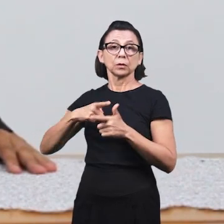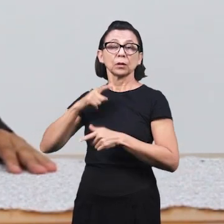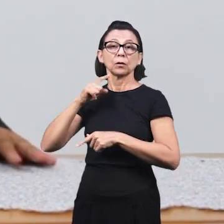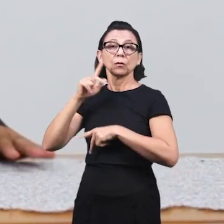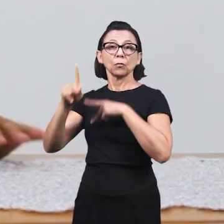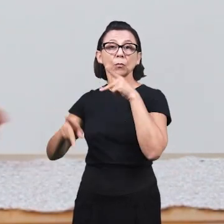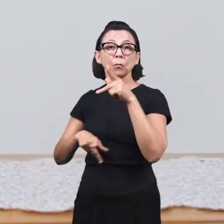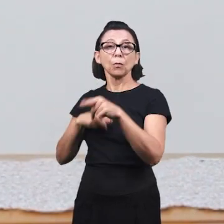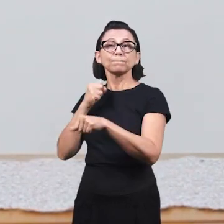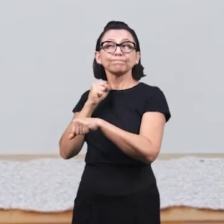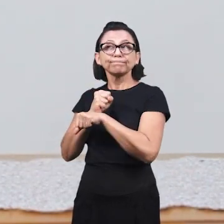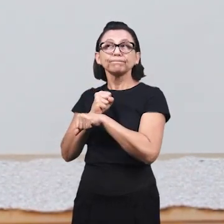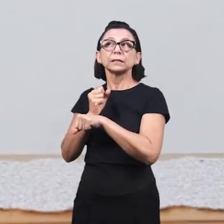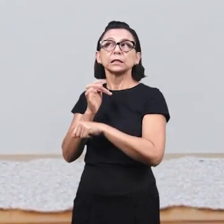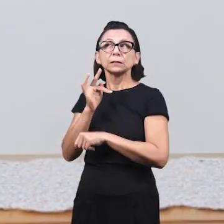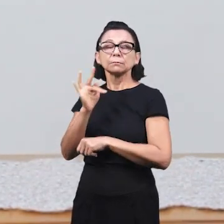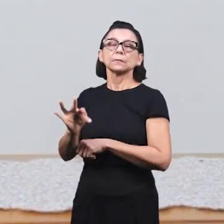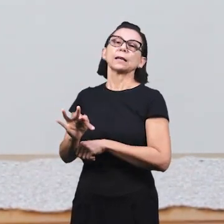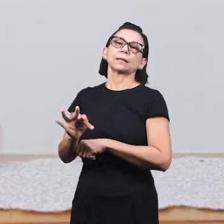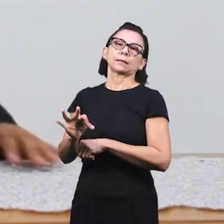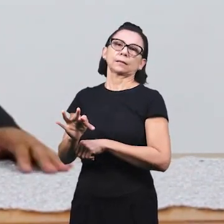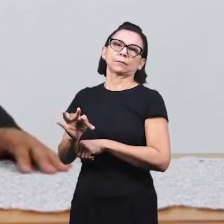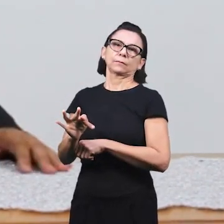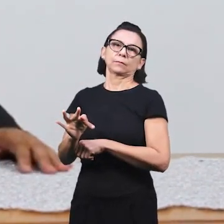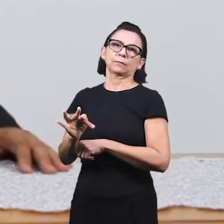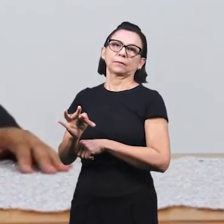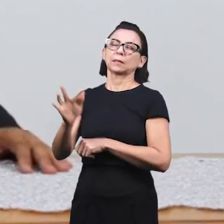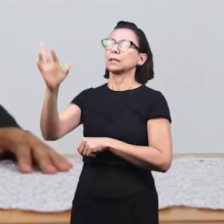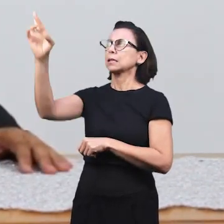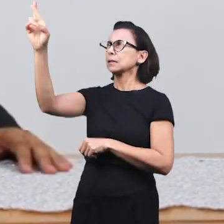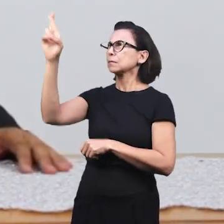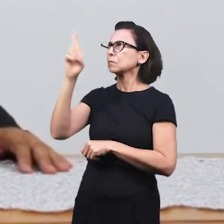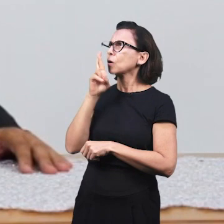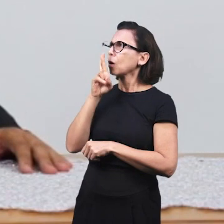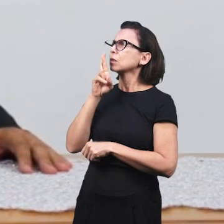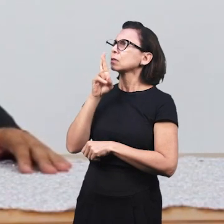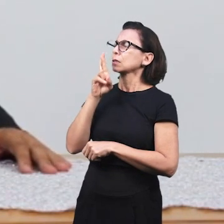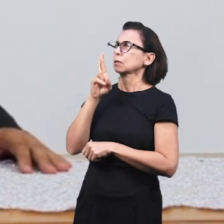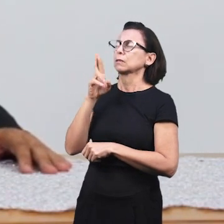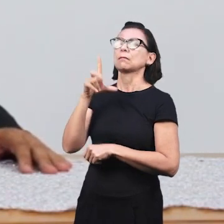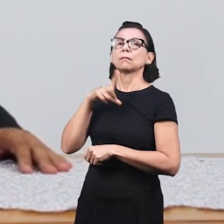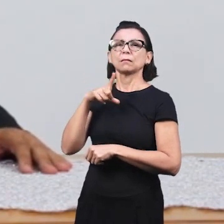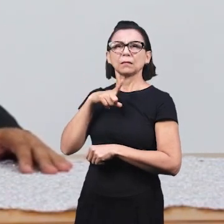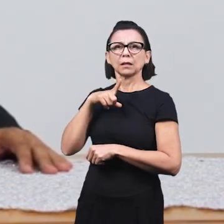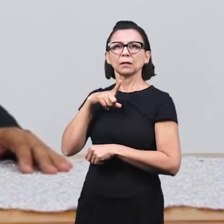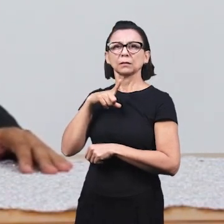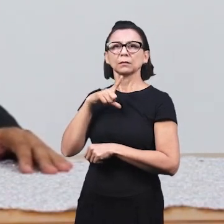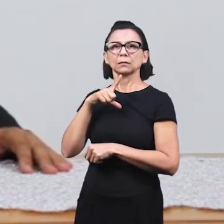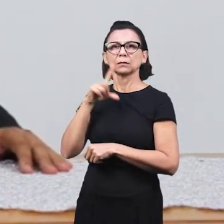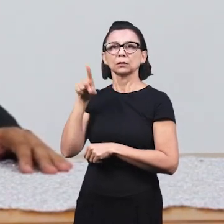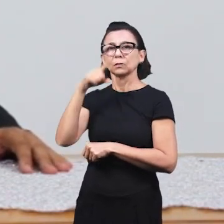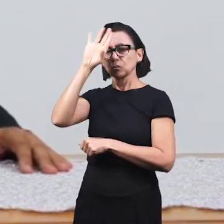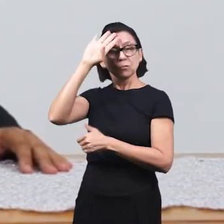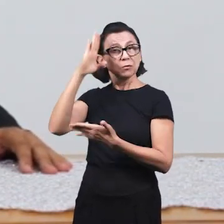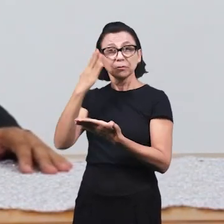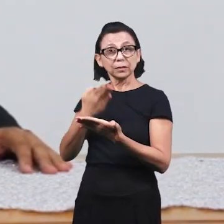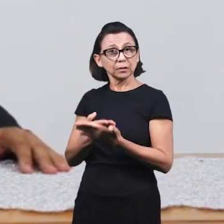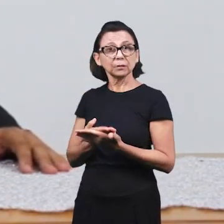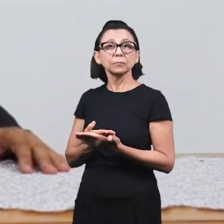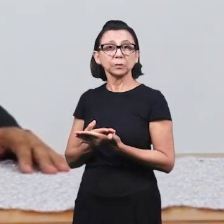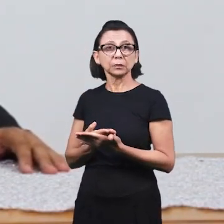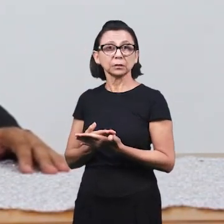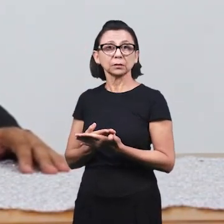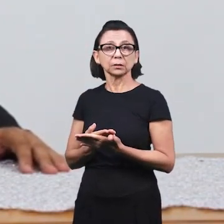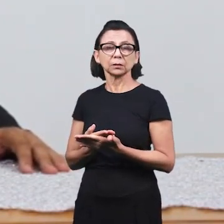народа, чтобы Господь Бог мог дать ответ на эту молитву. Мы уповаем